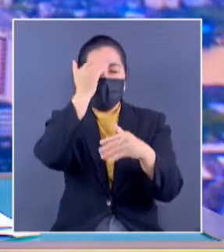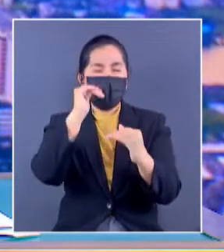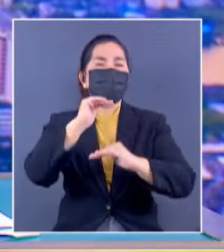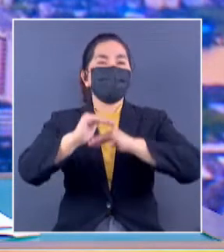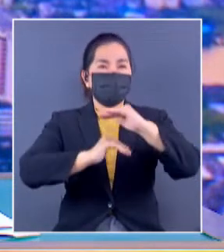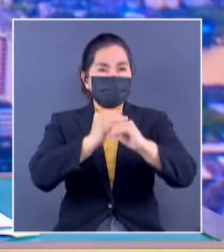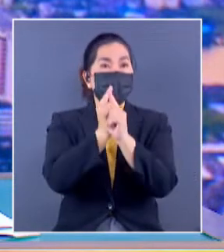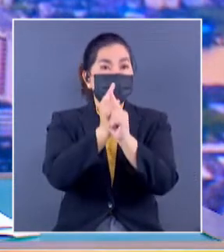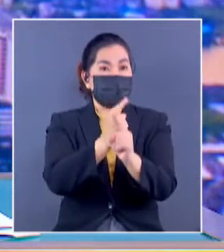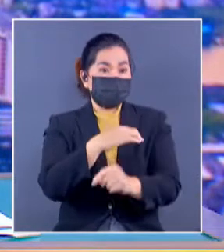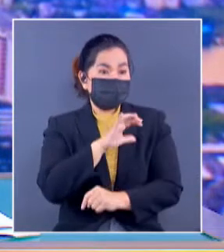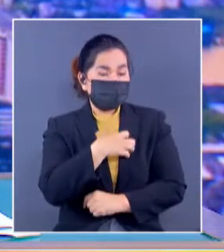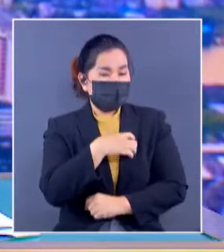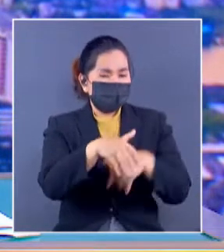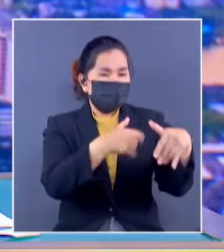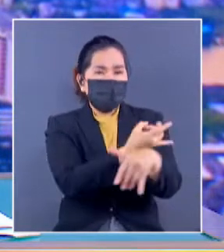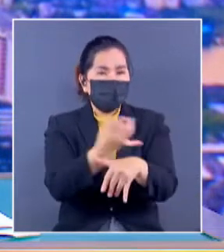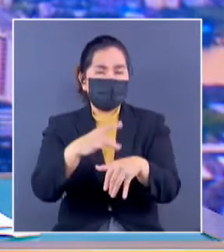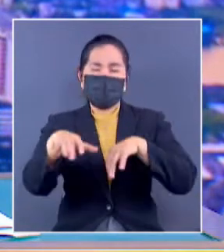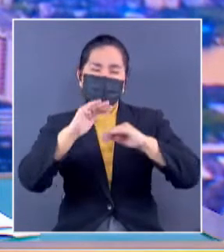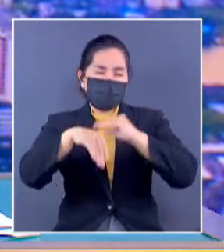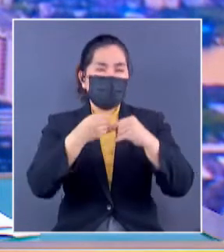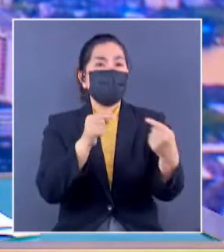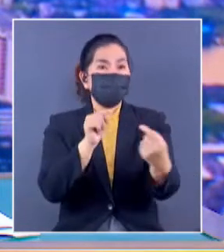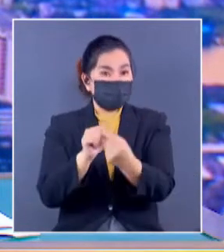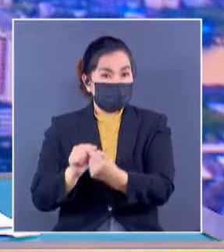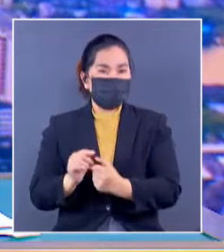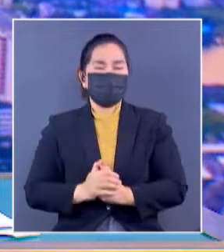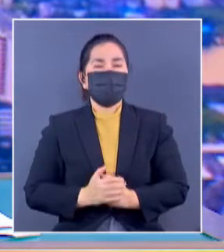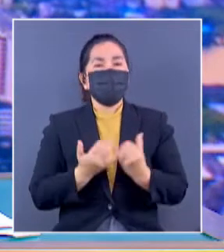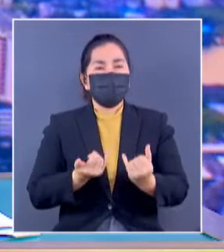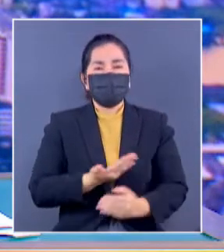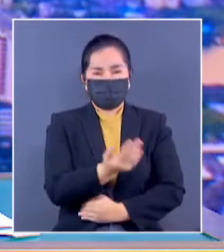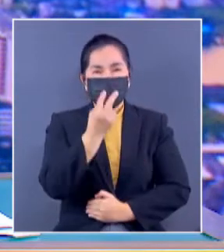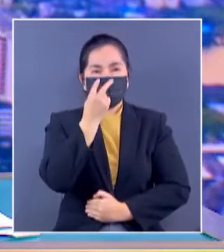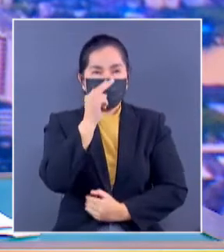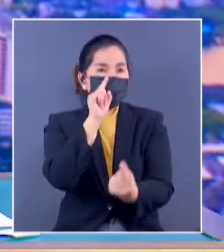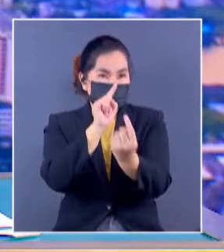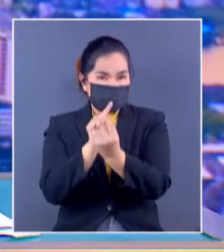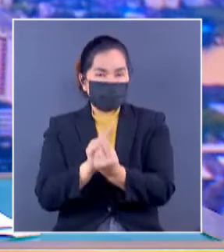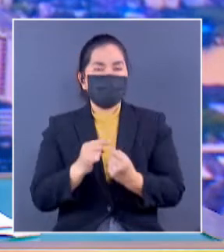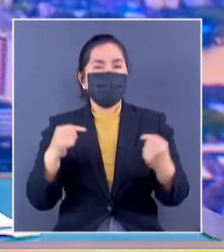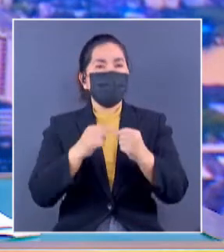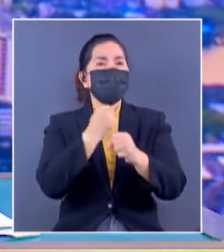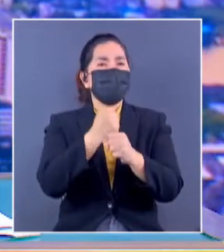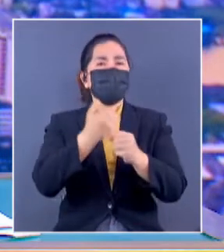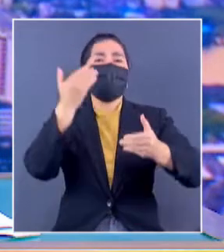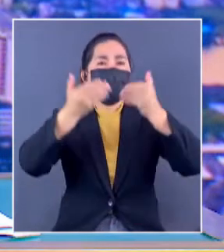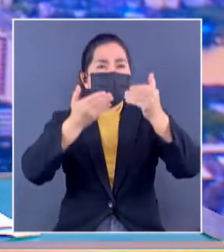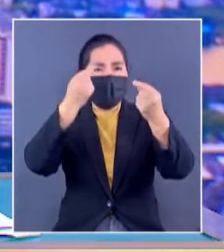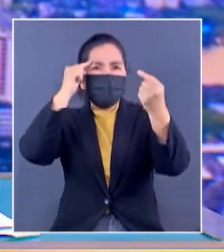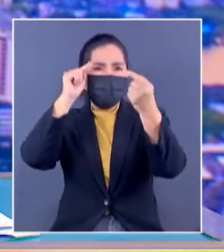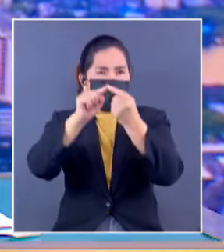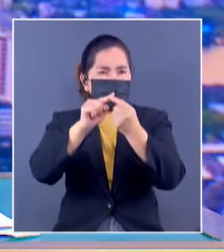าตามความต้องการของชุมชนอย่างแท้จริงครับในวันนี้นะครับจะพาคุณผู้ชมไปทำความรู้จักครับกับภารกิจเป้าหม